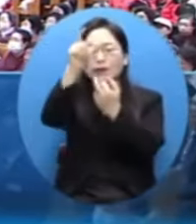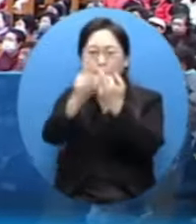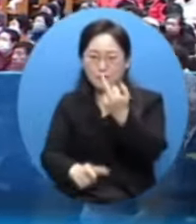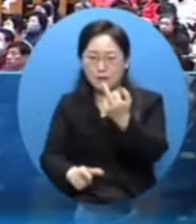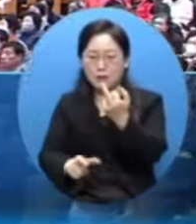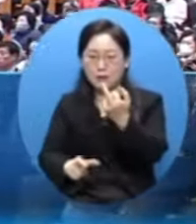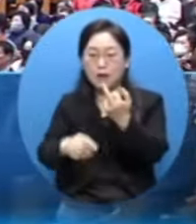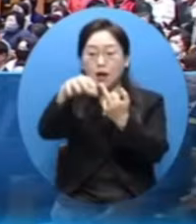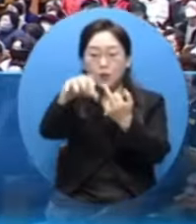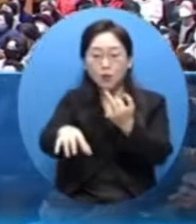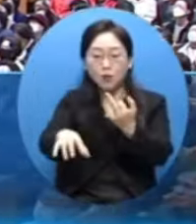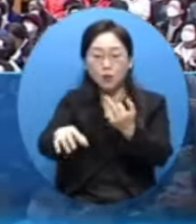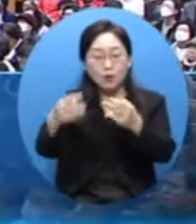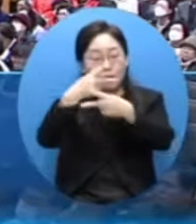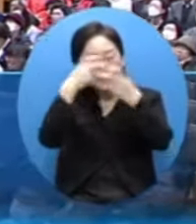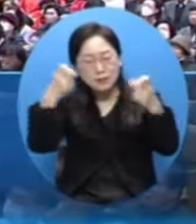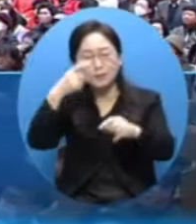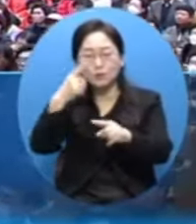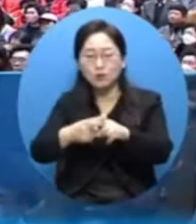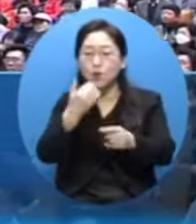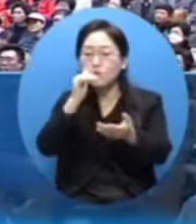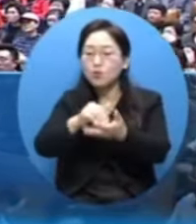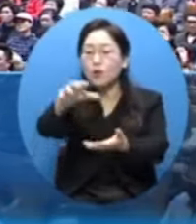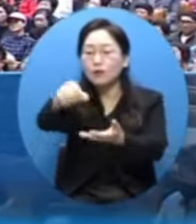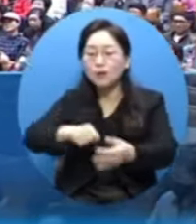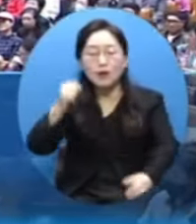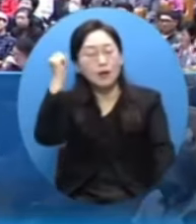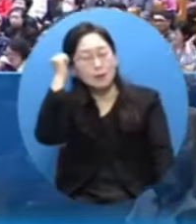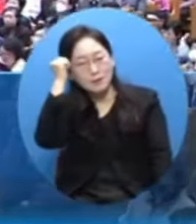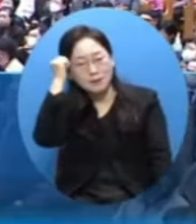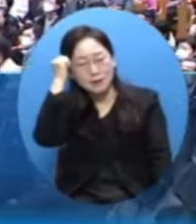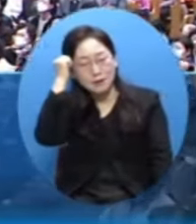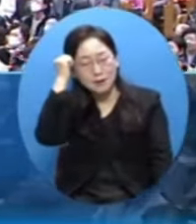거기서 유숙하려고 그곳에 한 돌을 가져다가 베개로 삼고